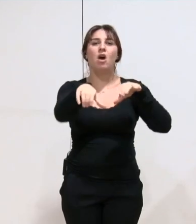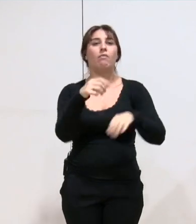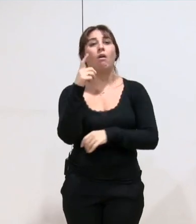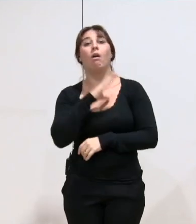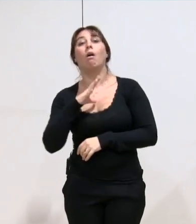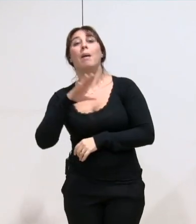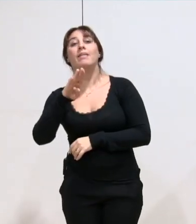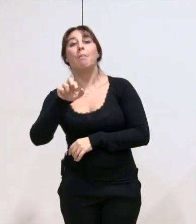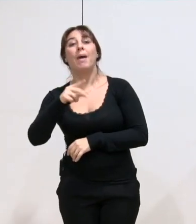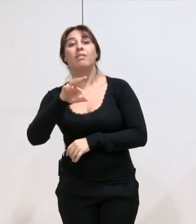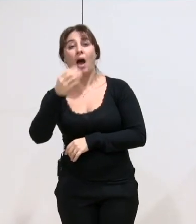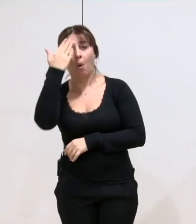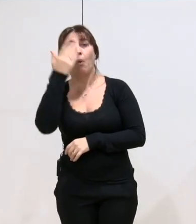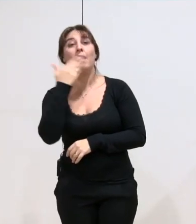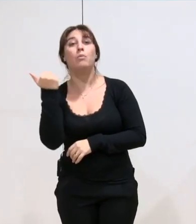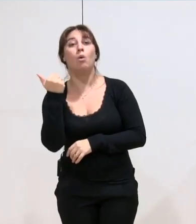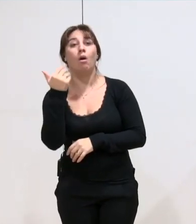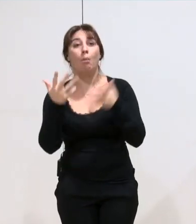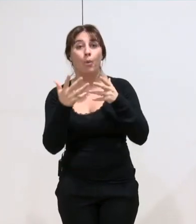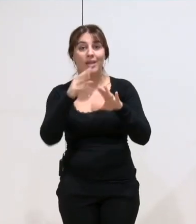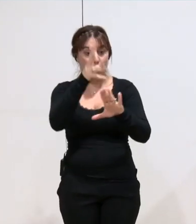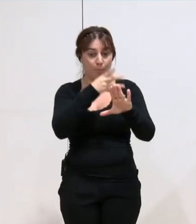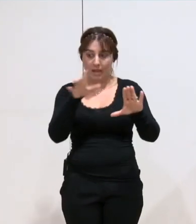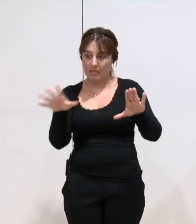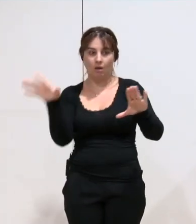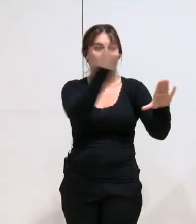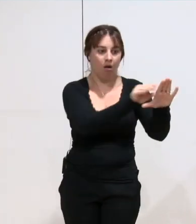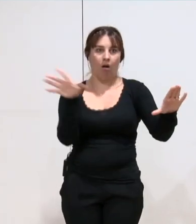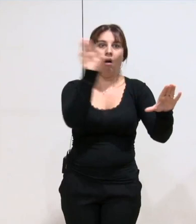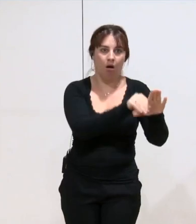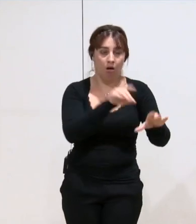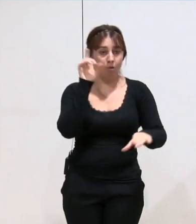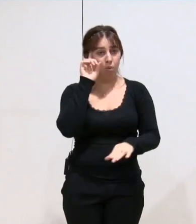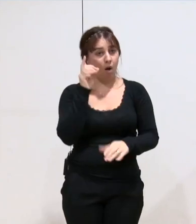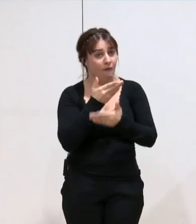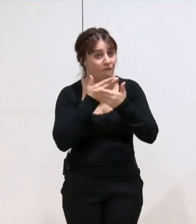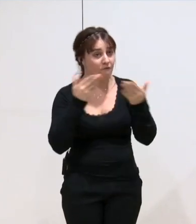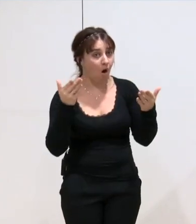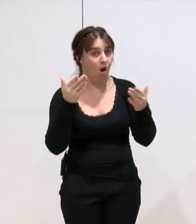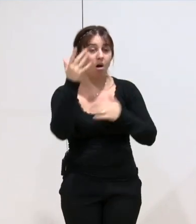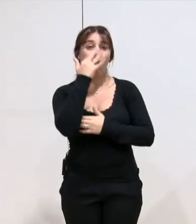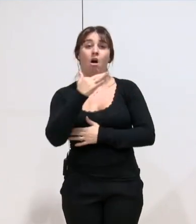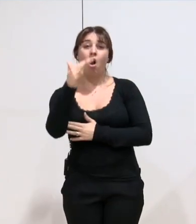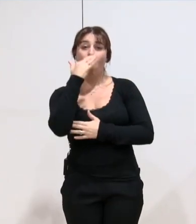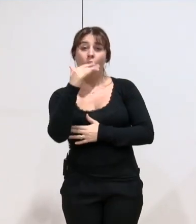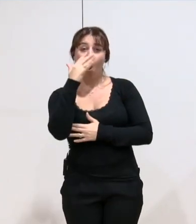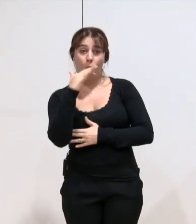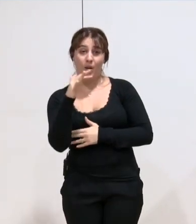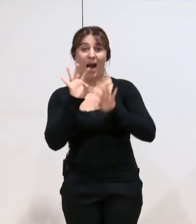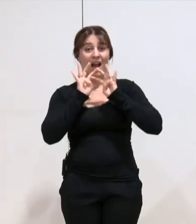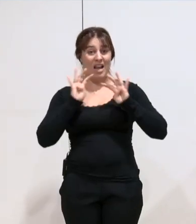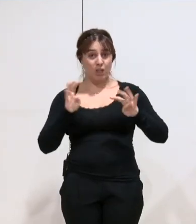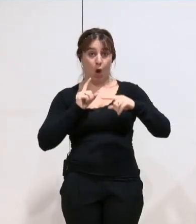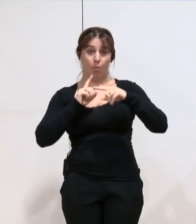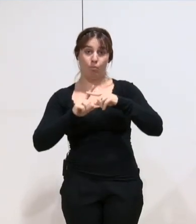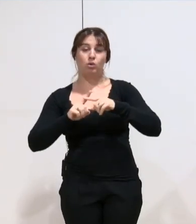moi, est-ce qu'il n'y a pas des créneaux de disponibles ? Parce que je peux vous assurer que lorsque vous faites un opéra avec les chœurs, les